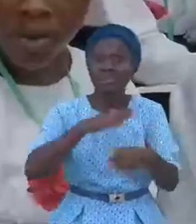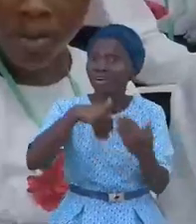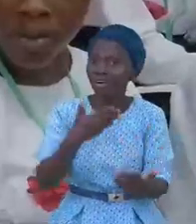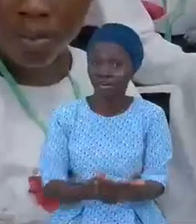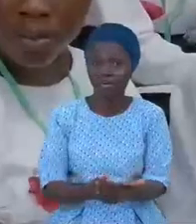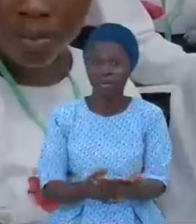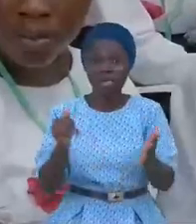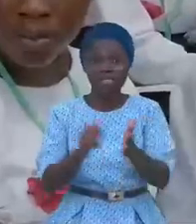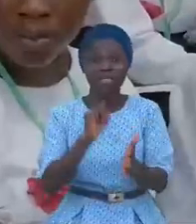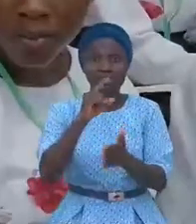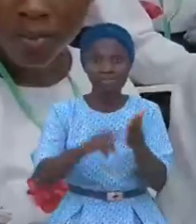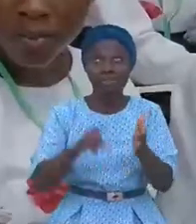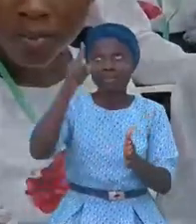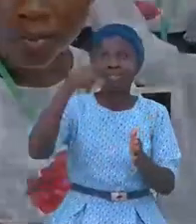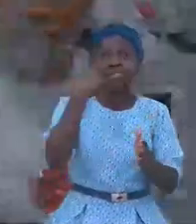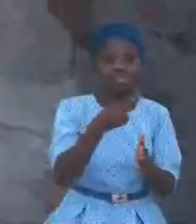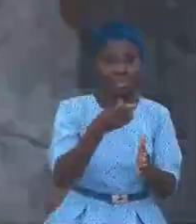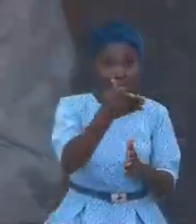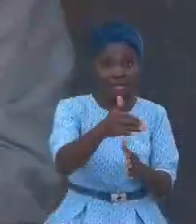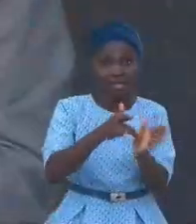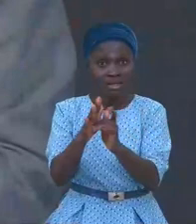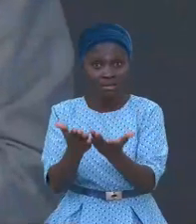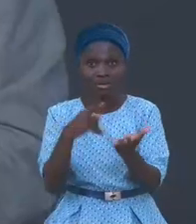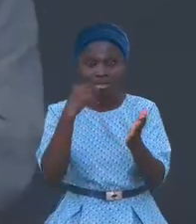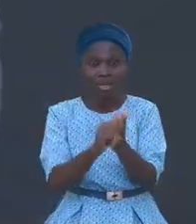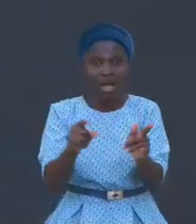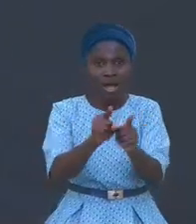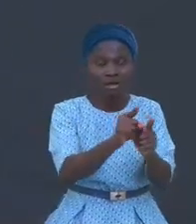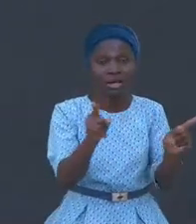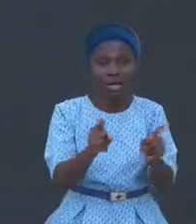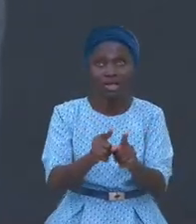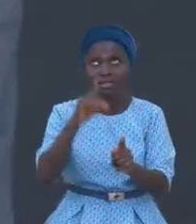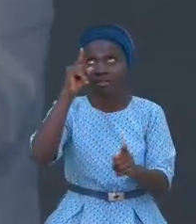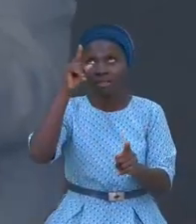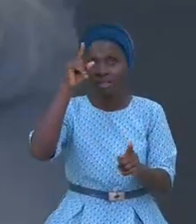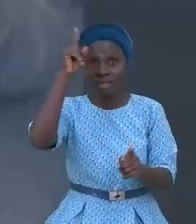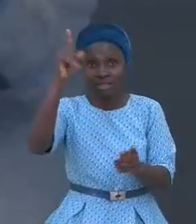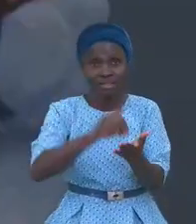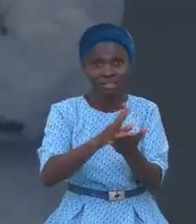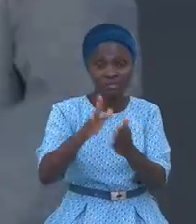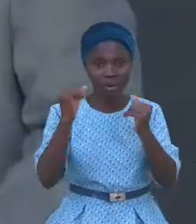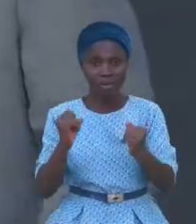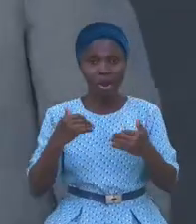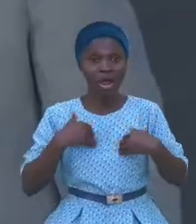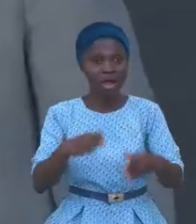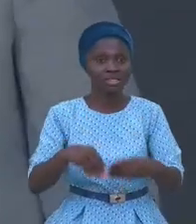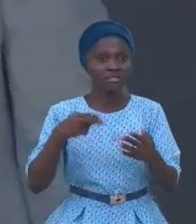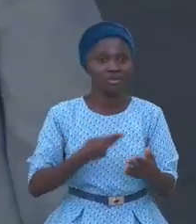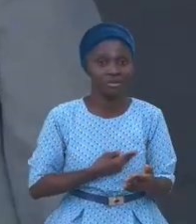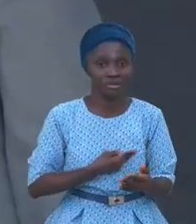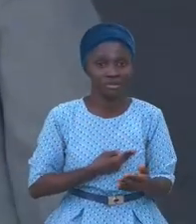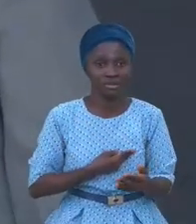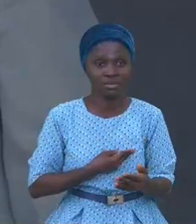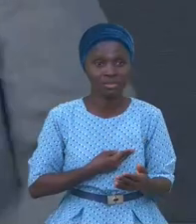qu'il dit ici. Comme sa divine puissance nous a donné, voyez ça, tout ce